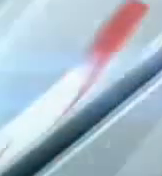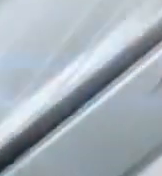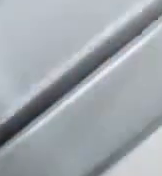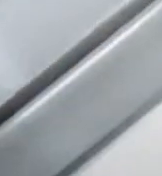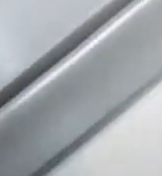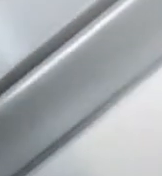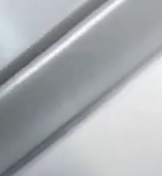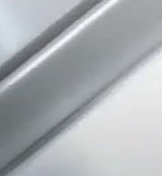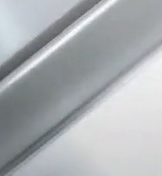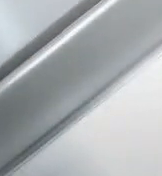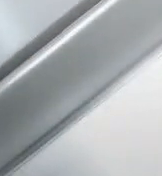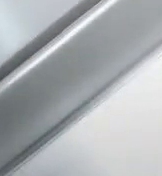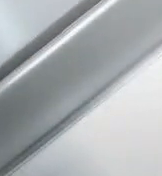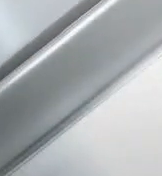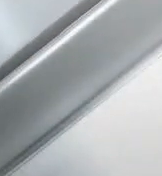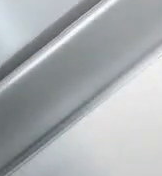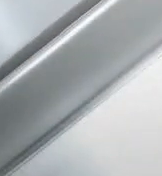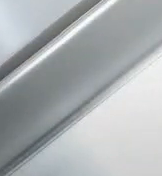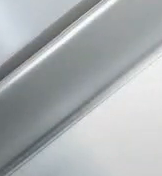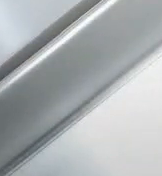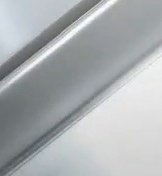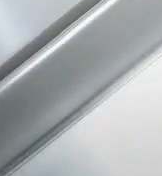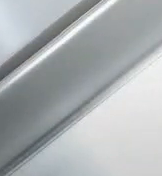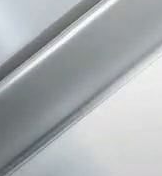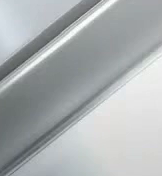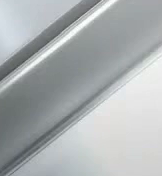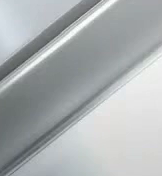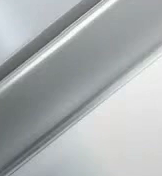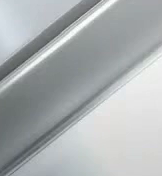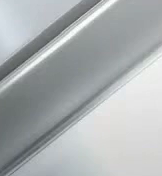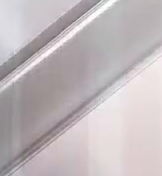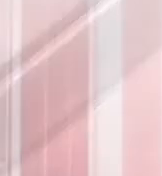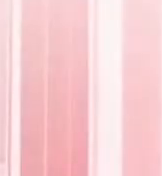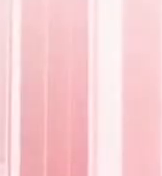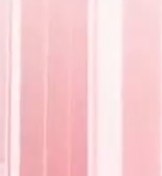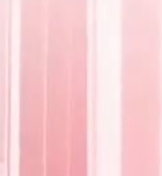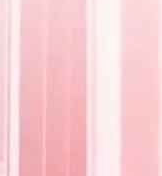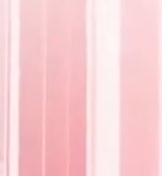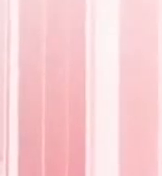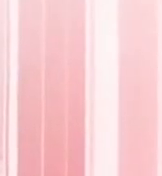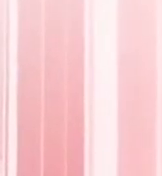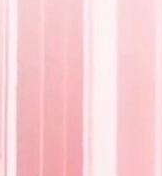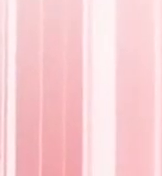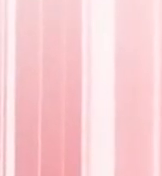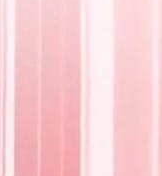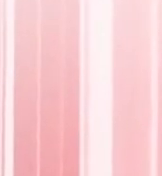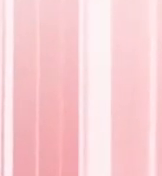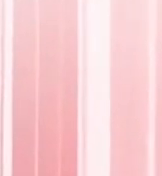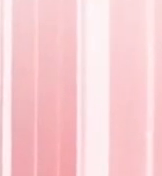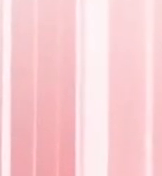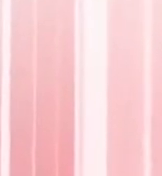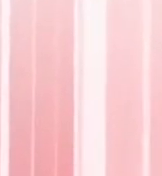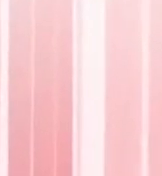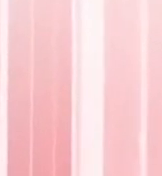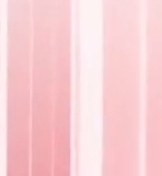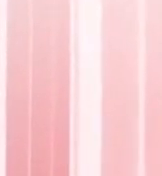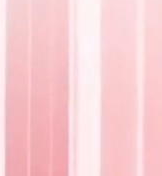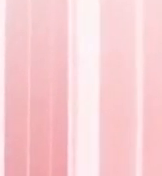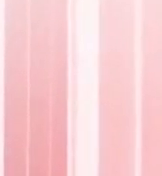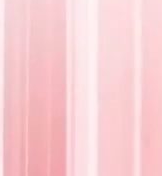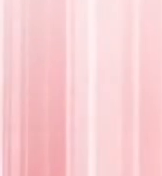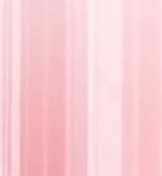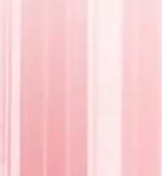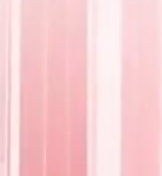Non-stop ang pagtutok dito sa 24 Oras Weekend. Sa nagdaang Pilipinas Debates 2022,